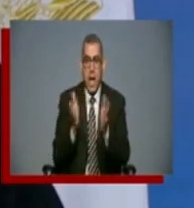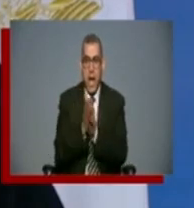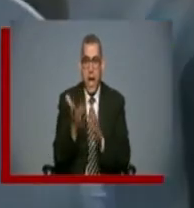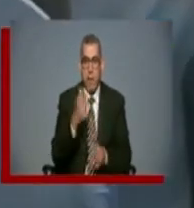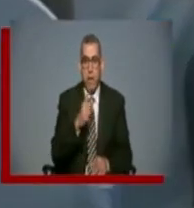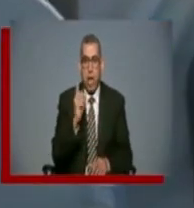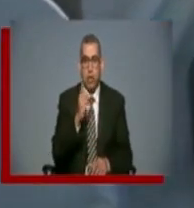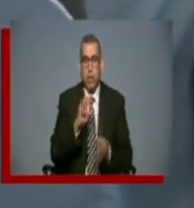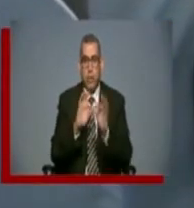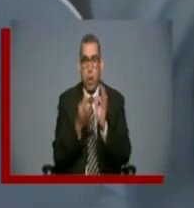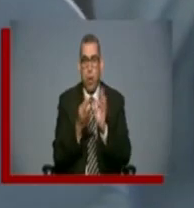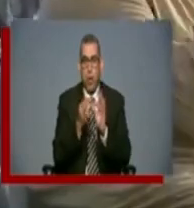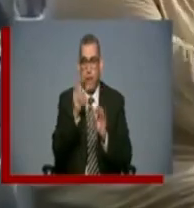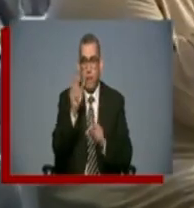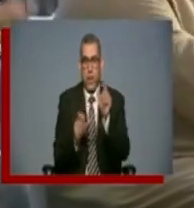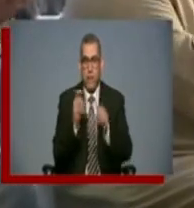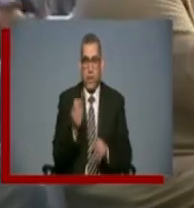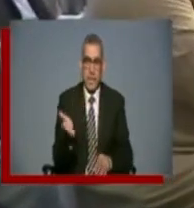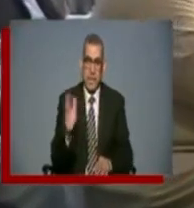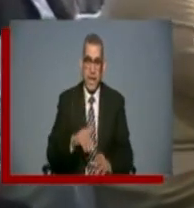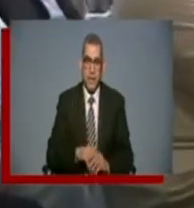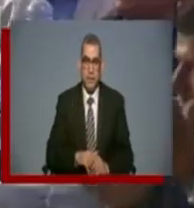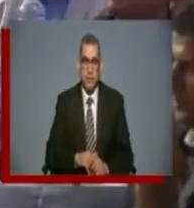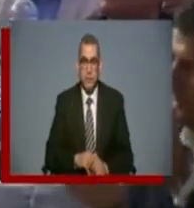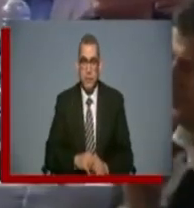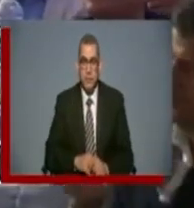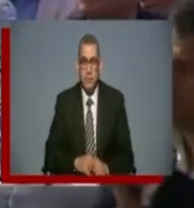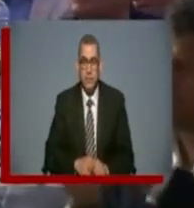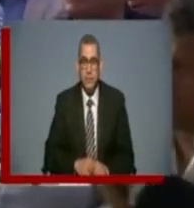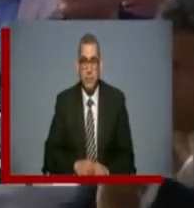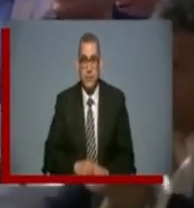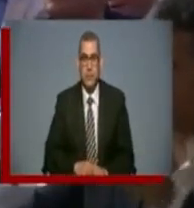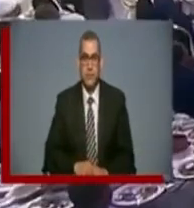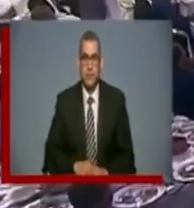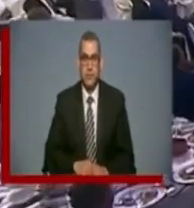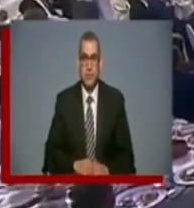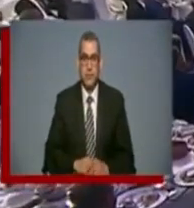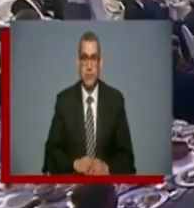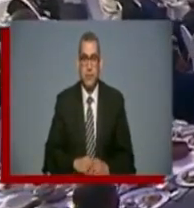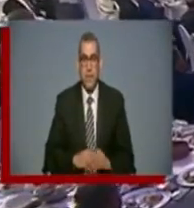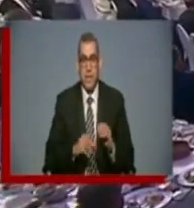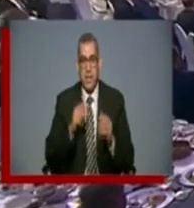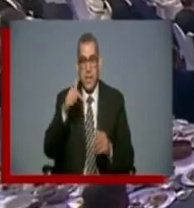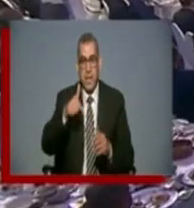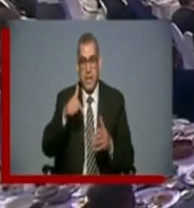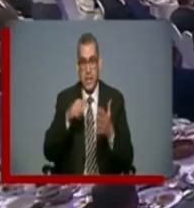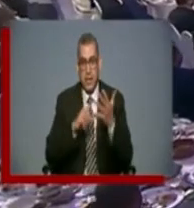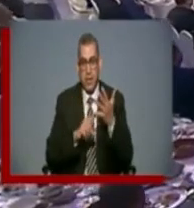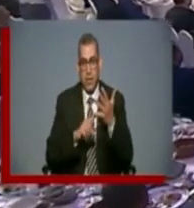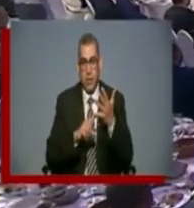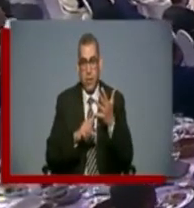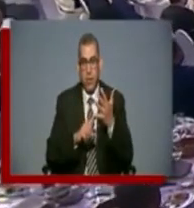إسقاط الديون المستحقة أو الرسوم المستحقة عن بعض الفئات